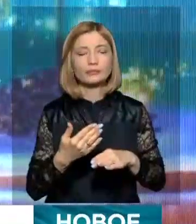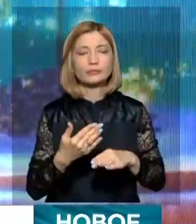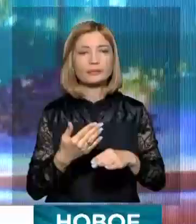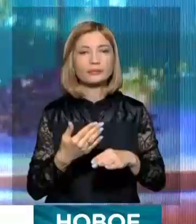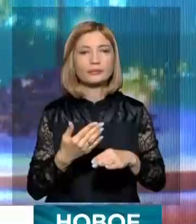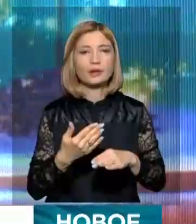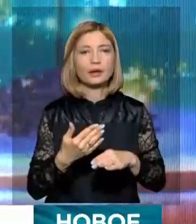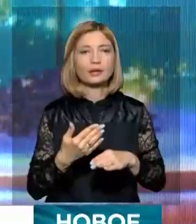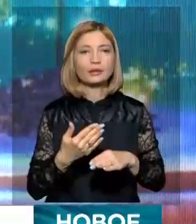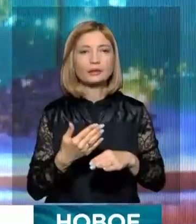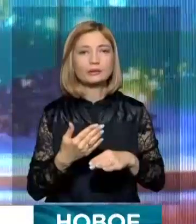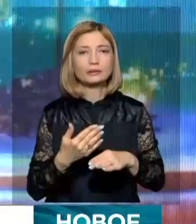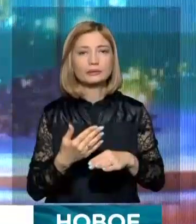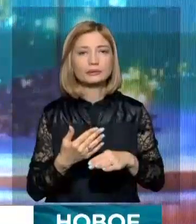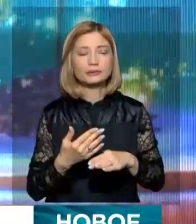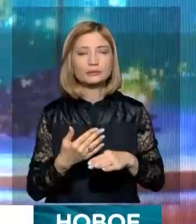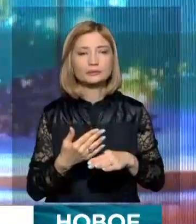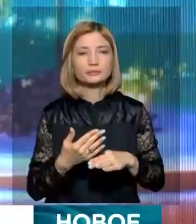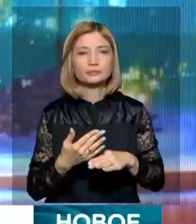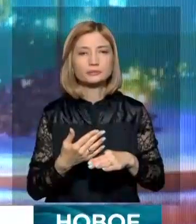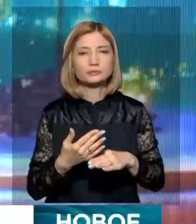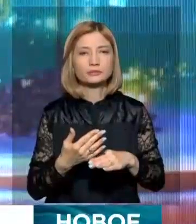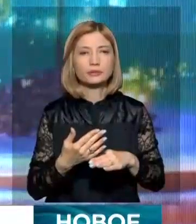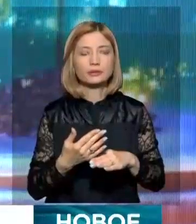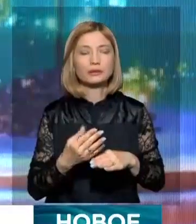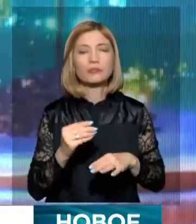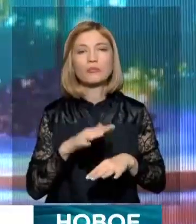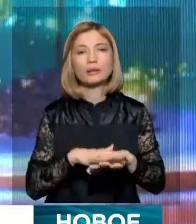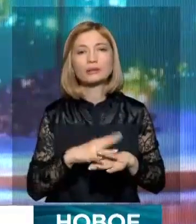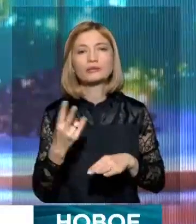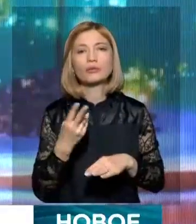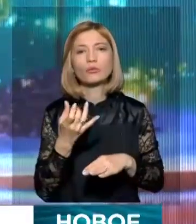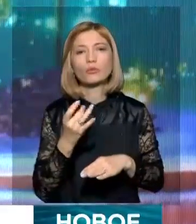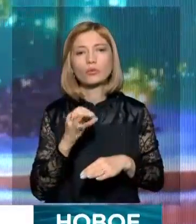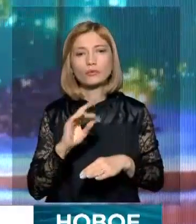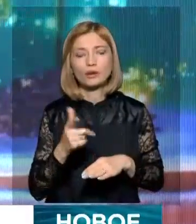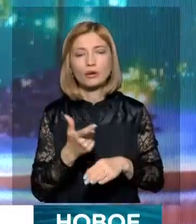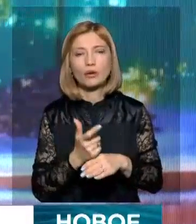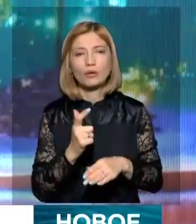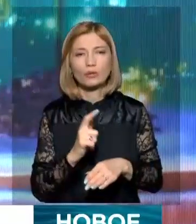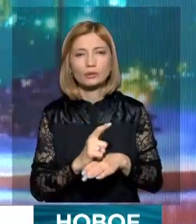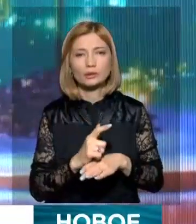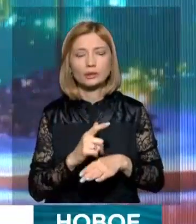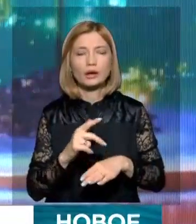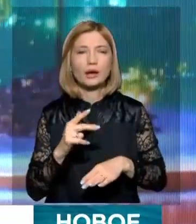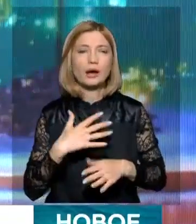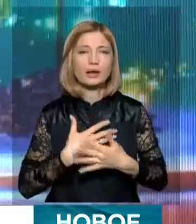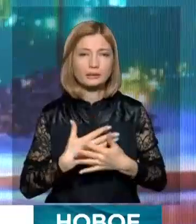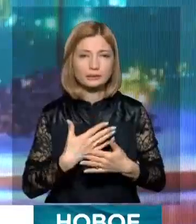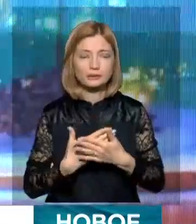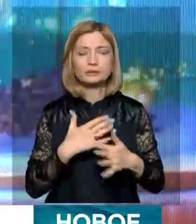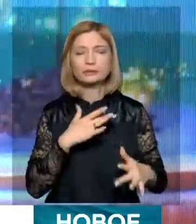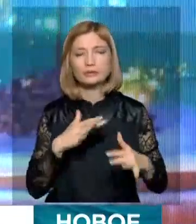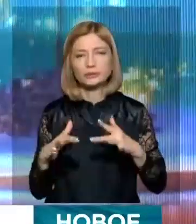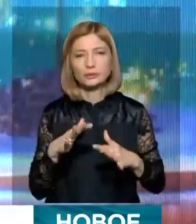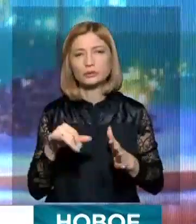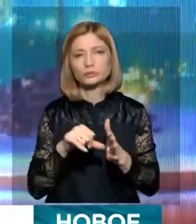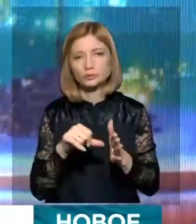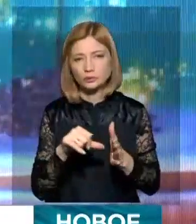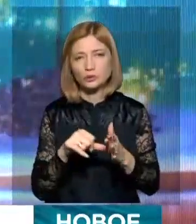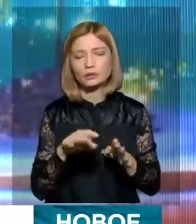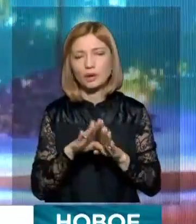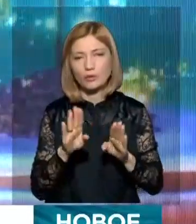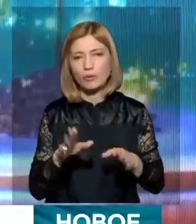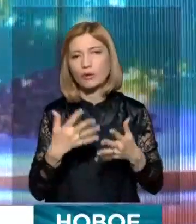– абсолютный лидер. И банки второго уровня очень активно в этот процесс вовлекаются. Это, я считаю, один из основных